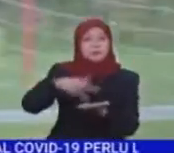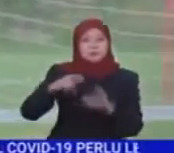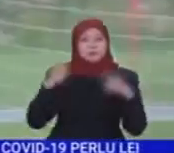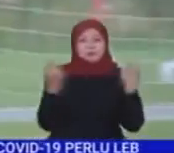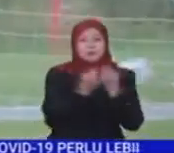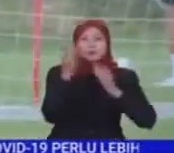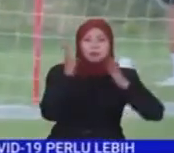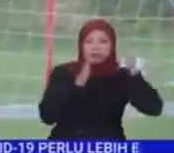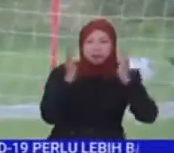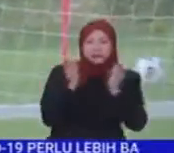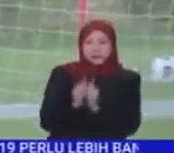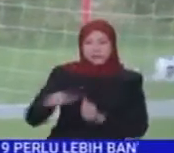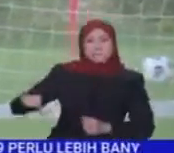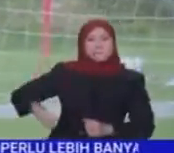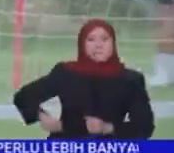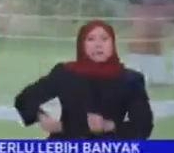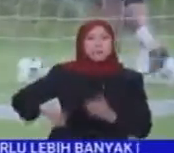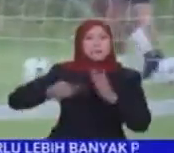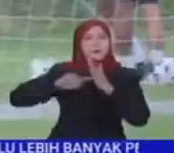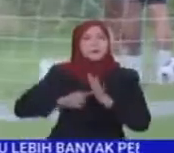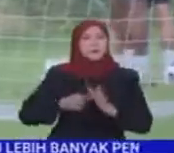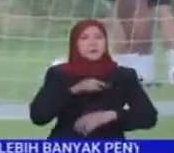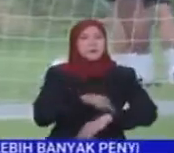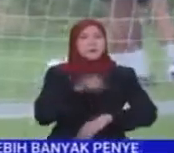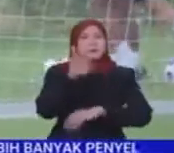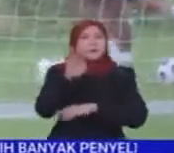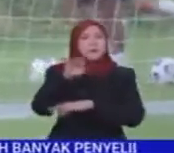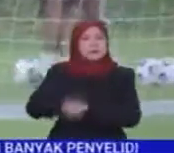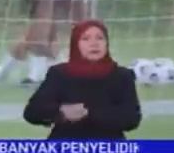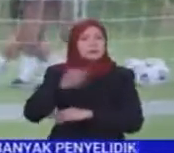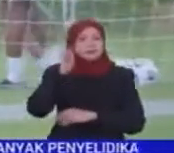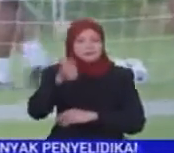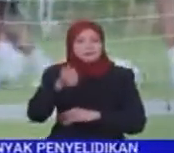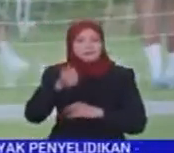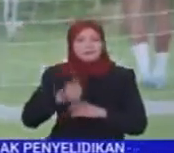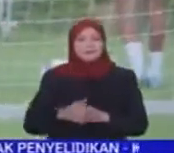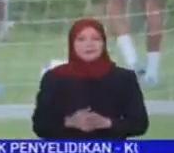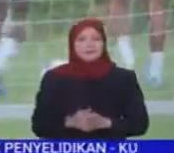mula antara pasukan Malaysia dan Bahrain akan bermula pukul 9 malam esok.